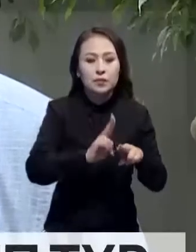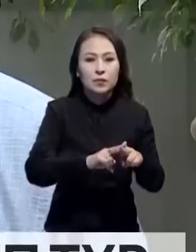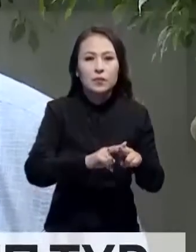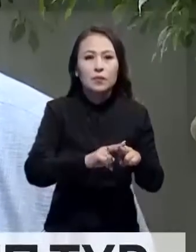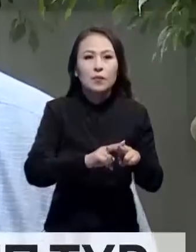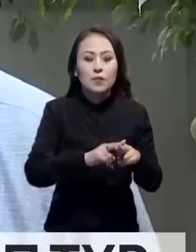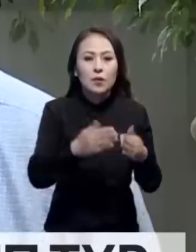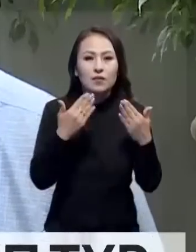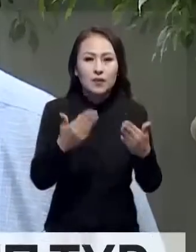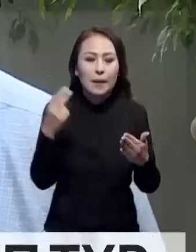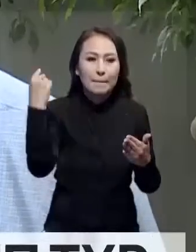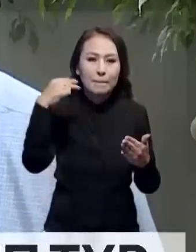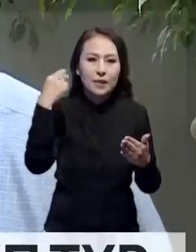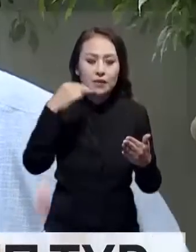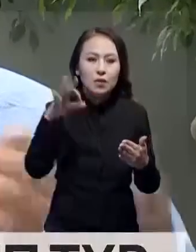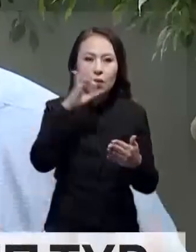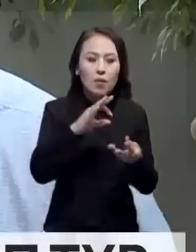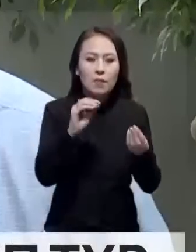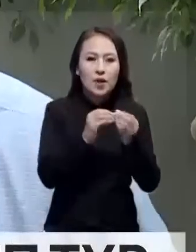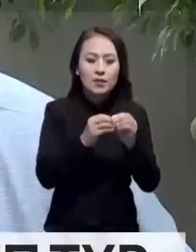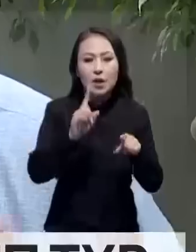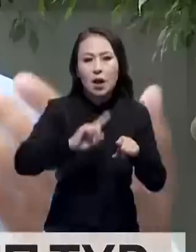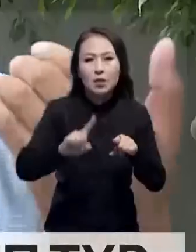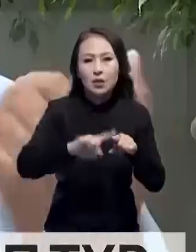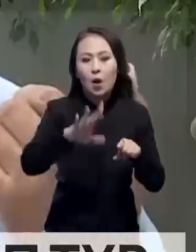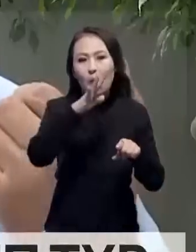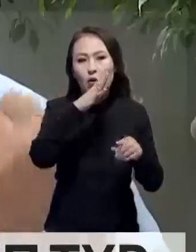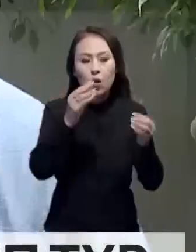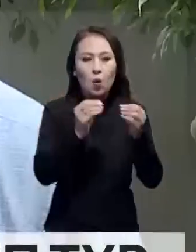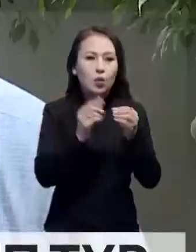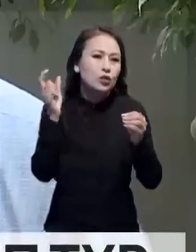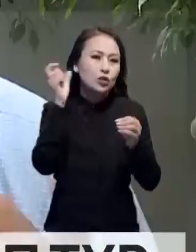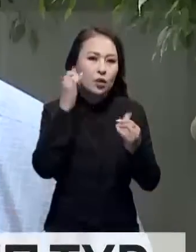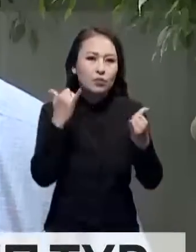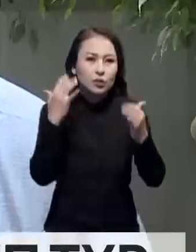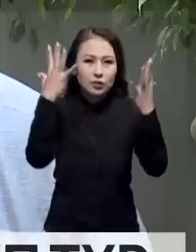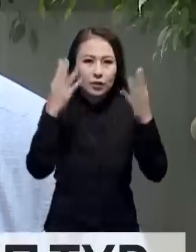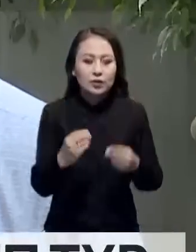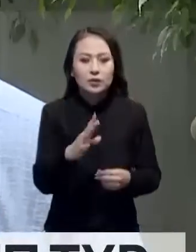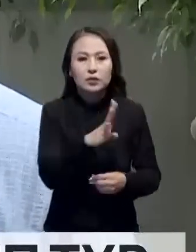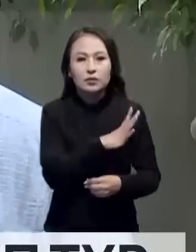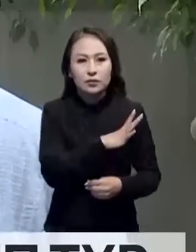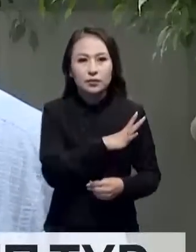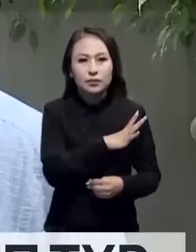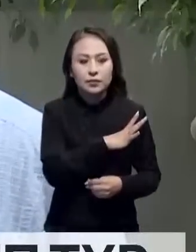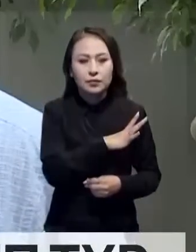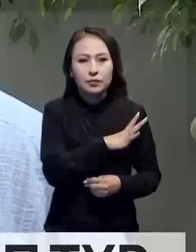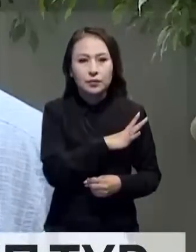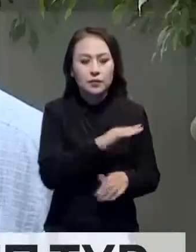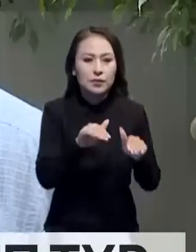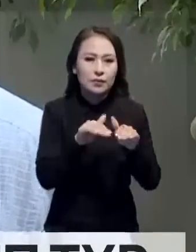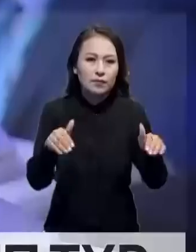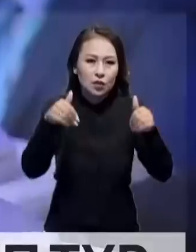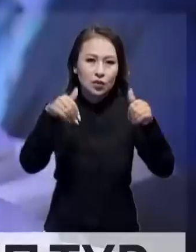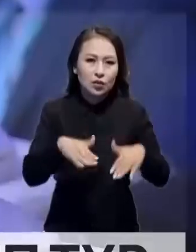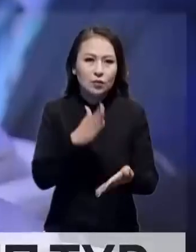кезде мына президенттің көтеріп отырған мәселелері алдағы 10 жылдың мәселесін бүгінгі таңда, бүгінгі жаңағы деңгейде